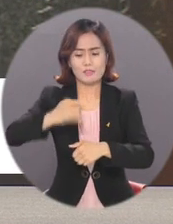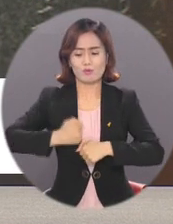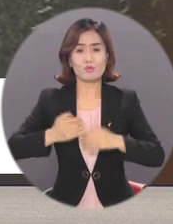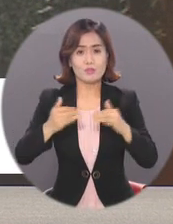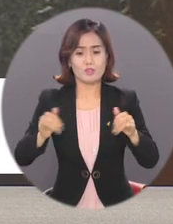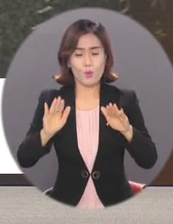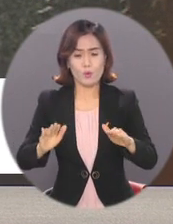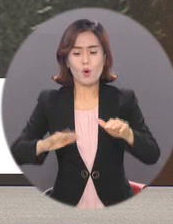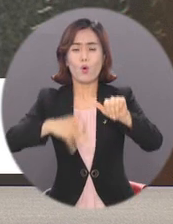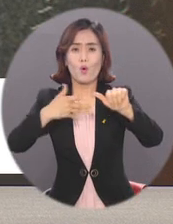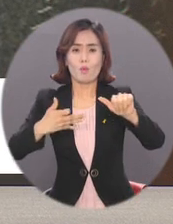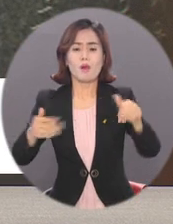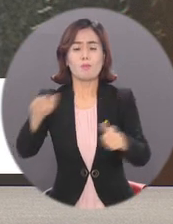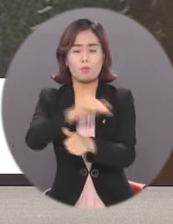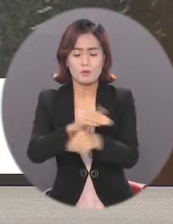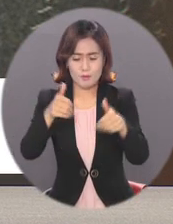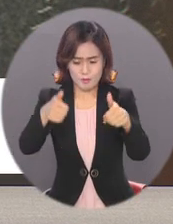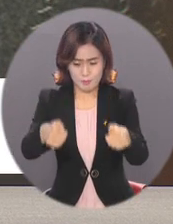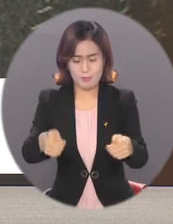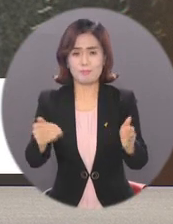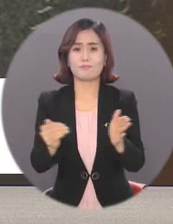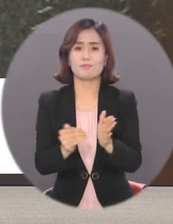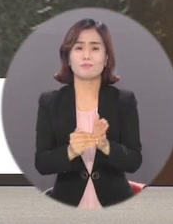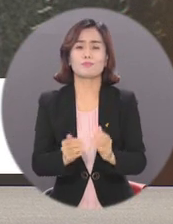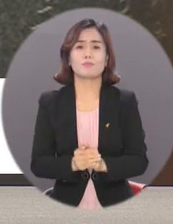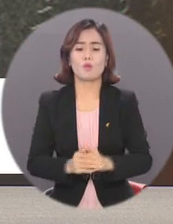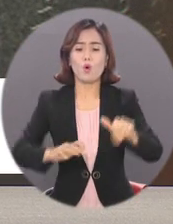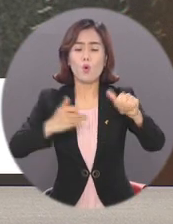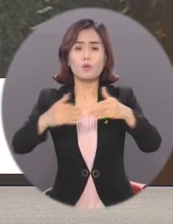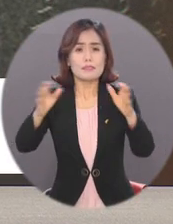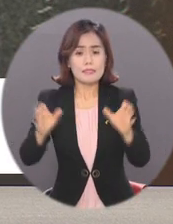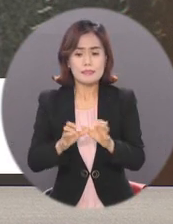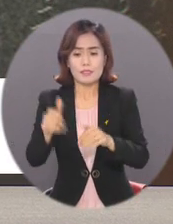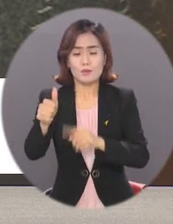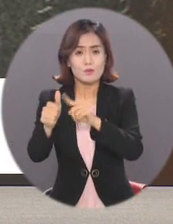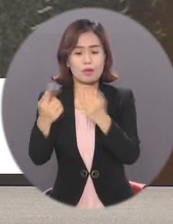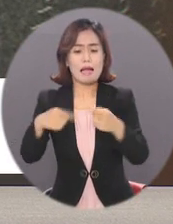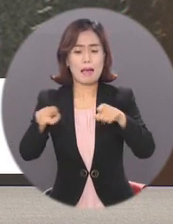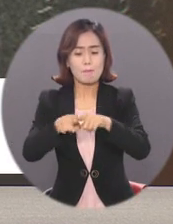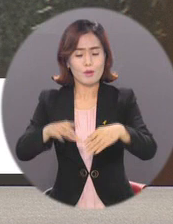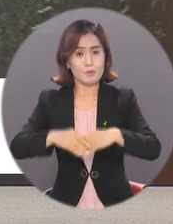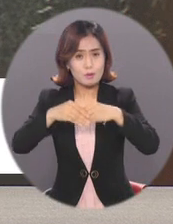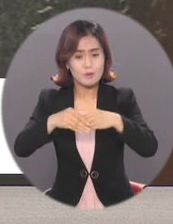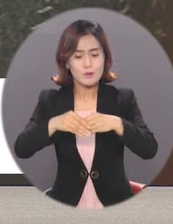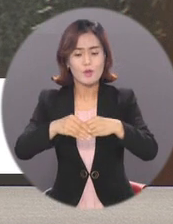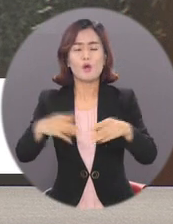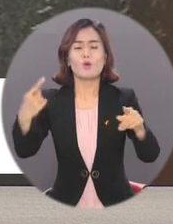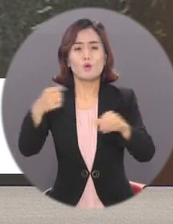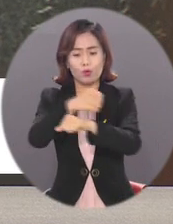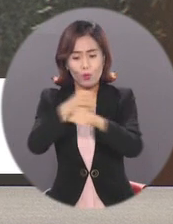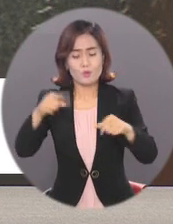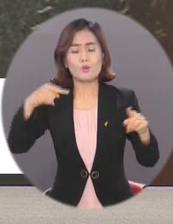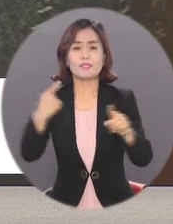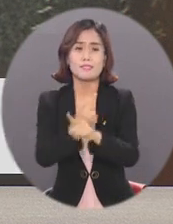소령이 오늘 5.18 민주묘지를 참배했습니다. 5월 단체도 신 전 소령과 손을 맞잡고 용서와 치유의